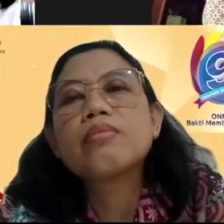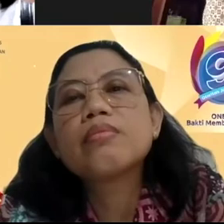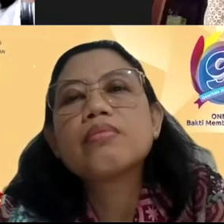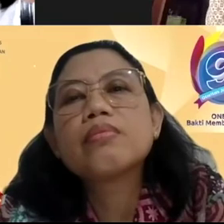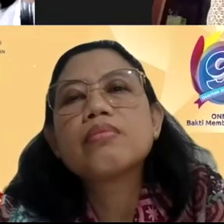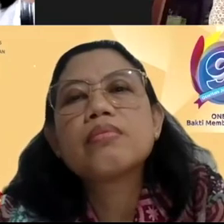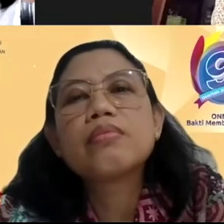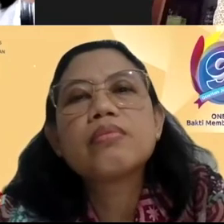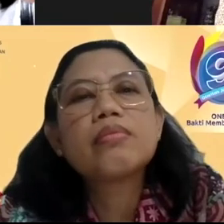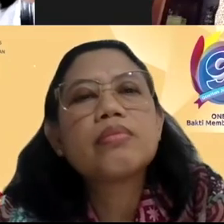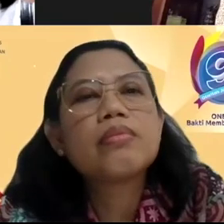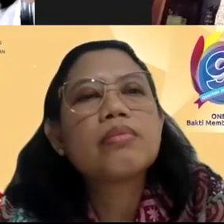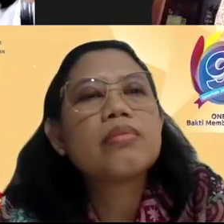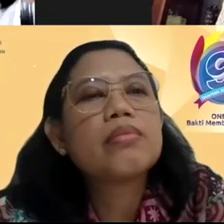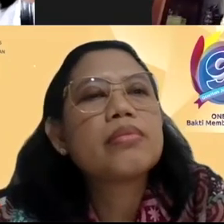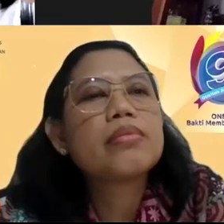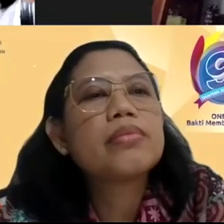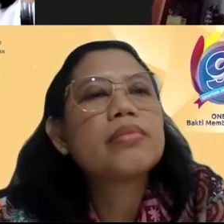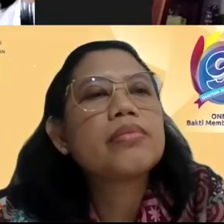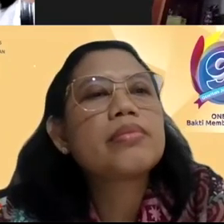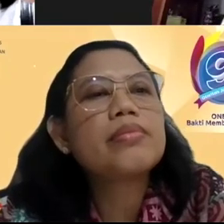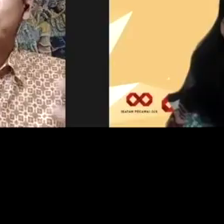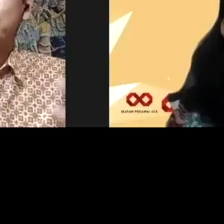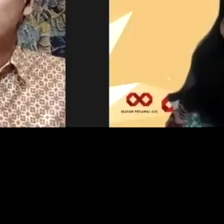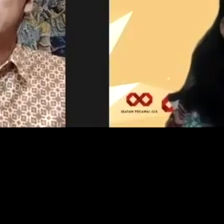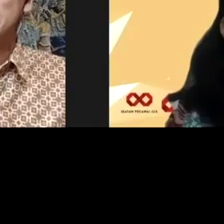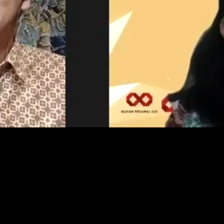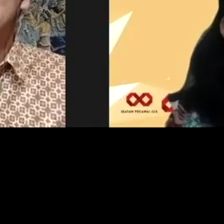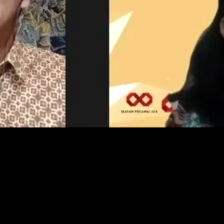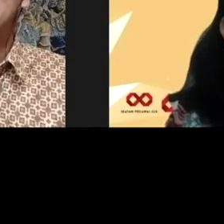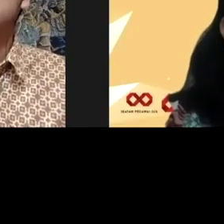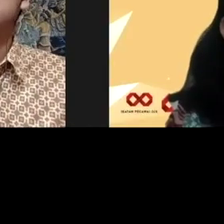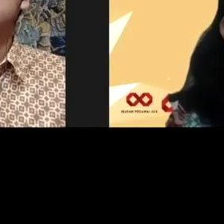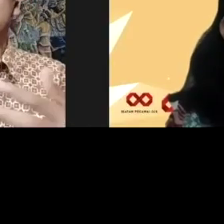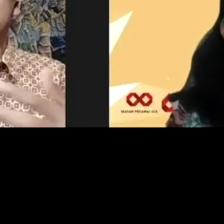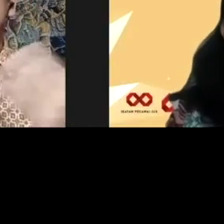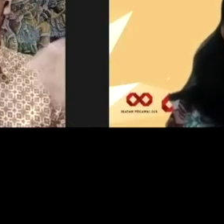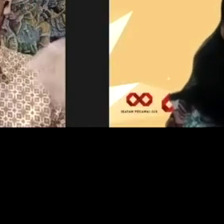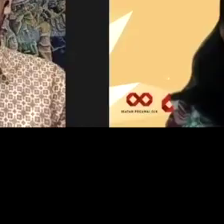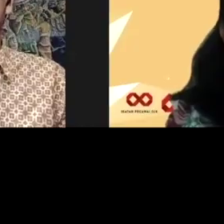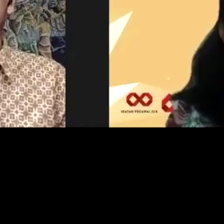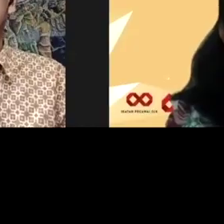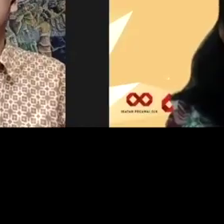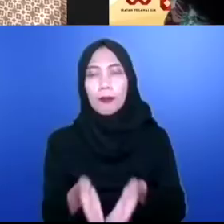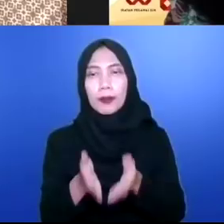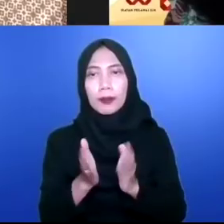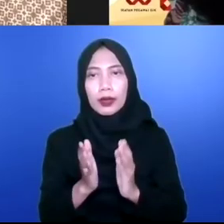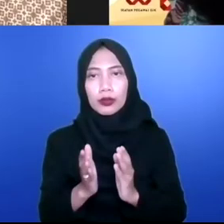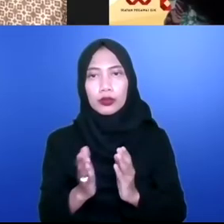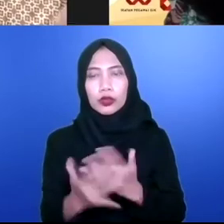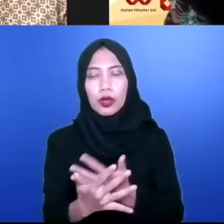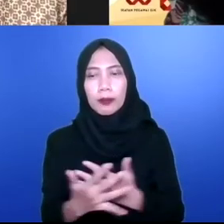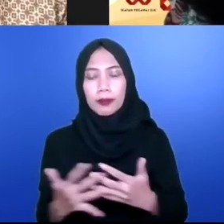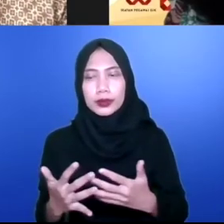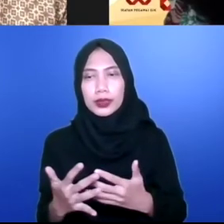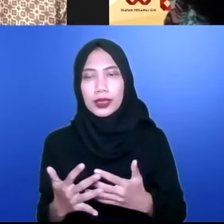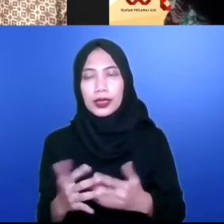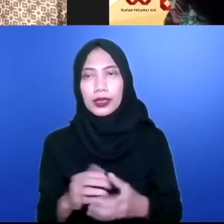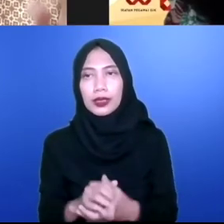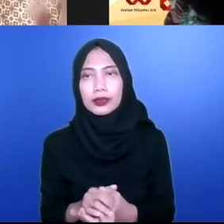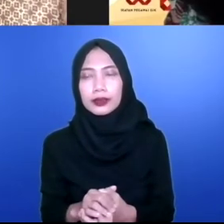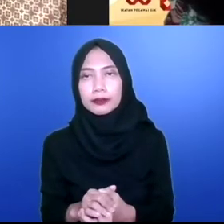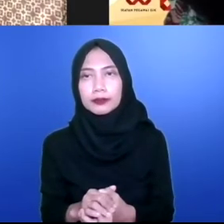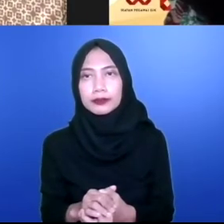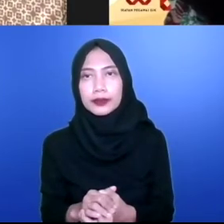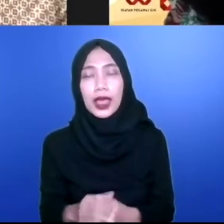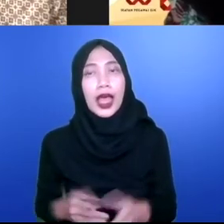transfers, mendorong konsumen yang sudah punya kompetensi digital untuk menjadi pengguna layanan keuangan digital,